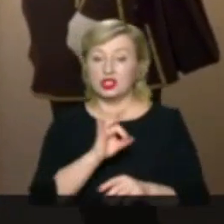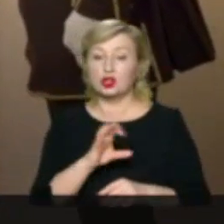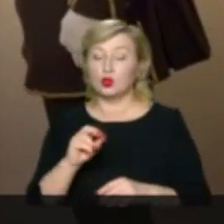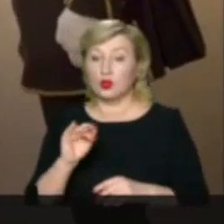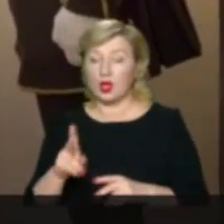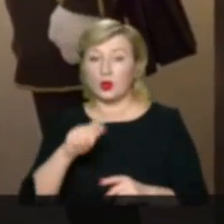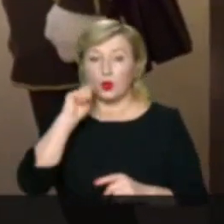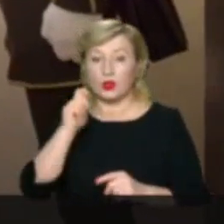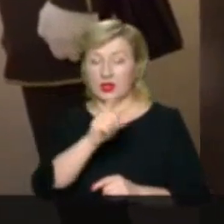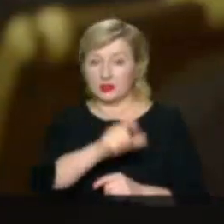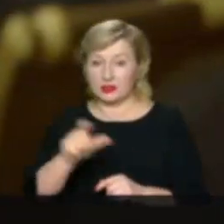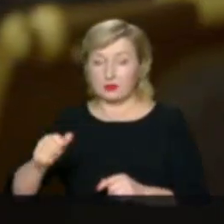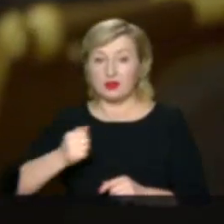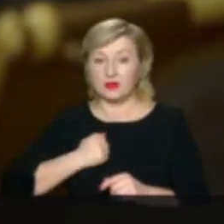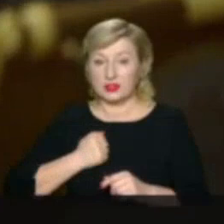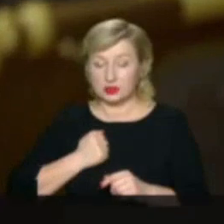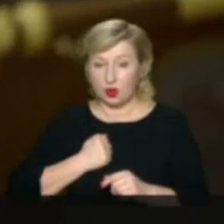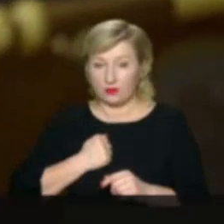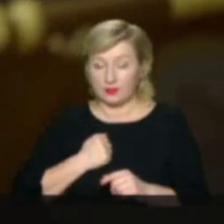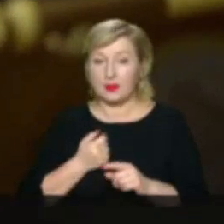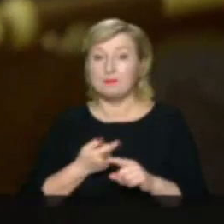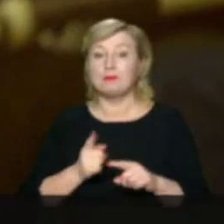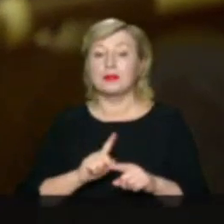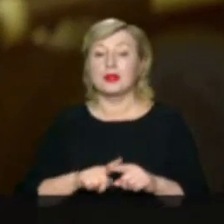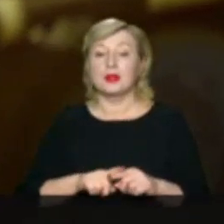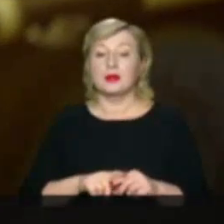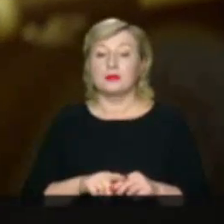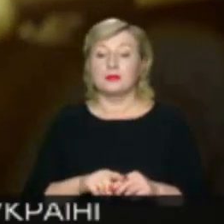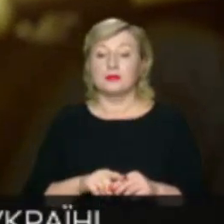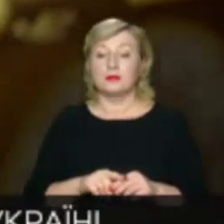українськими військовими. Про це повідомляє Sky News, посилаючись на офіс британського прем'єра.